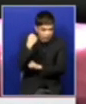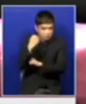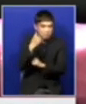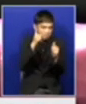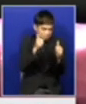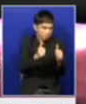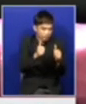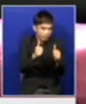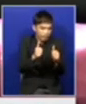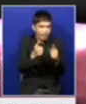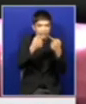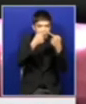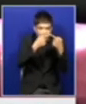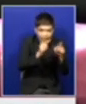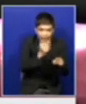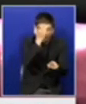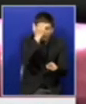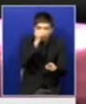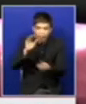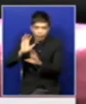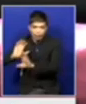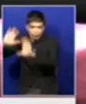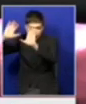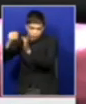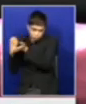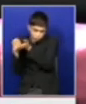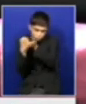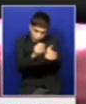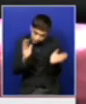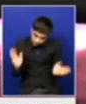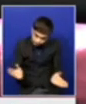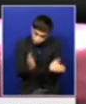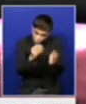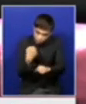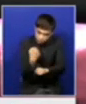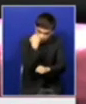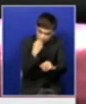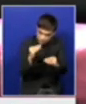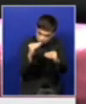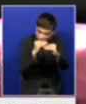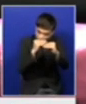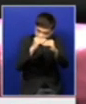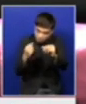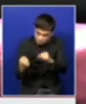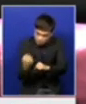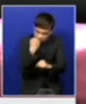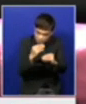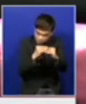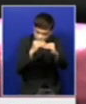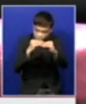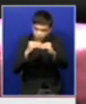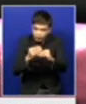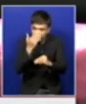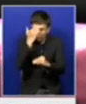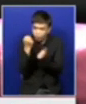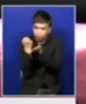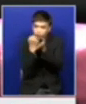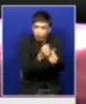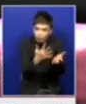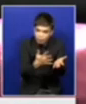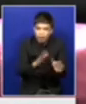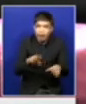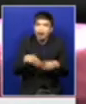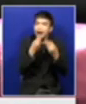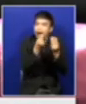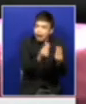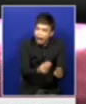ถึงไม่เสริมจุดแข็งด้านนี้เข้าไปให้สาธารณสุขของไทยเป็นรากฐานที่แข็งแกร่งที่จะสร้างความเชื่อมั่นให้นักธุ